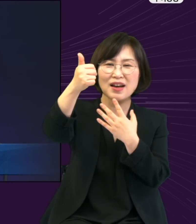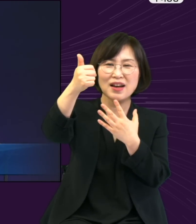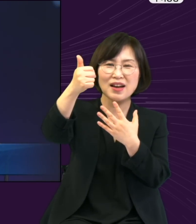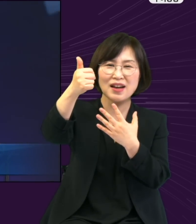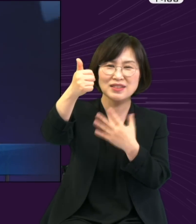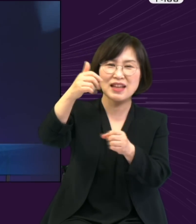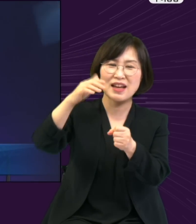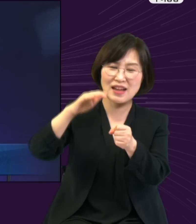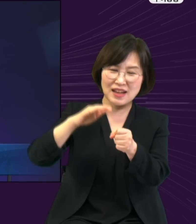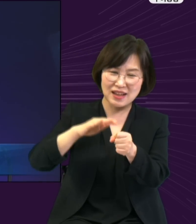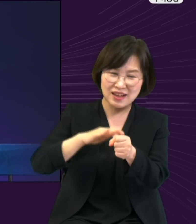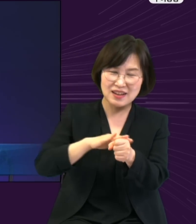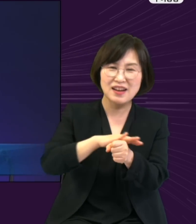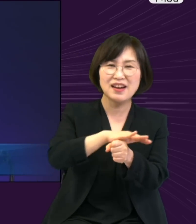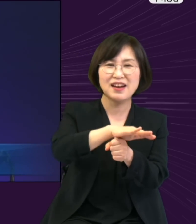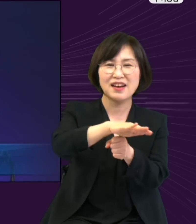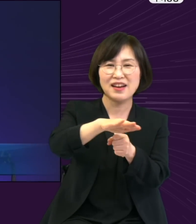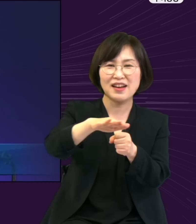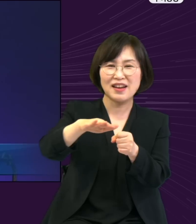주님만